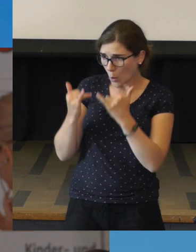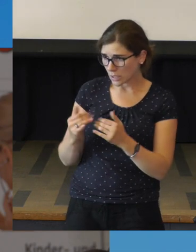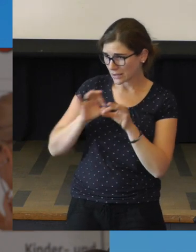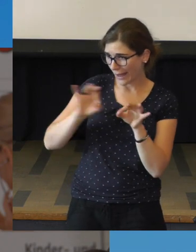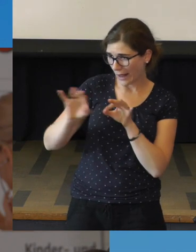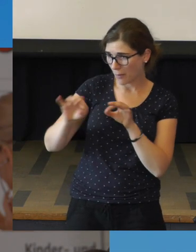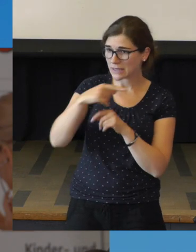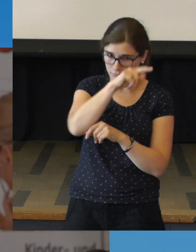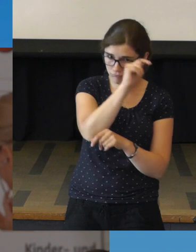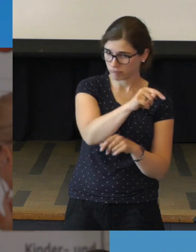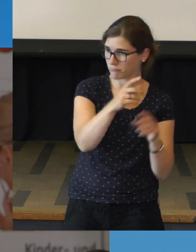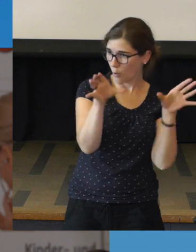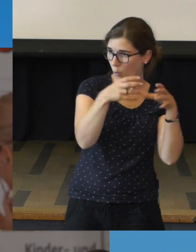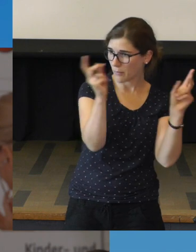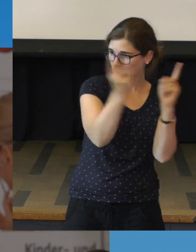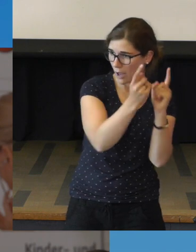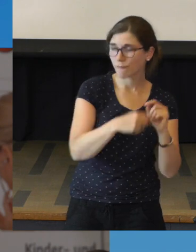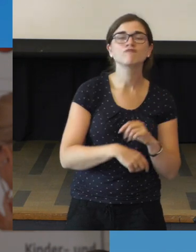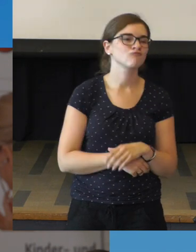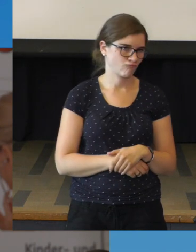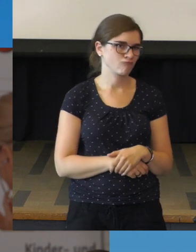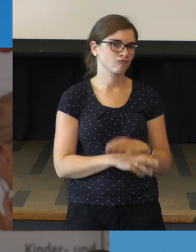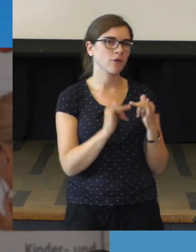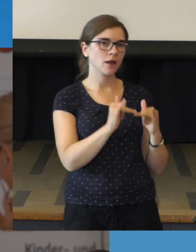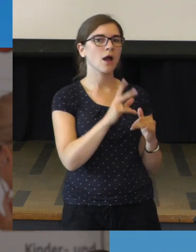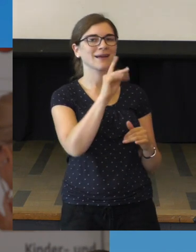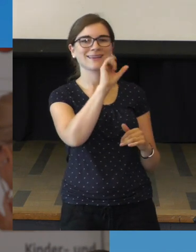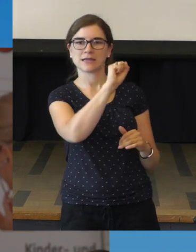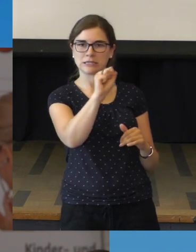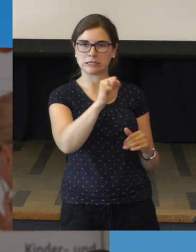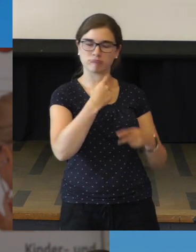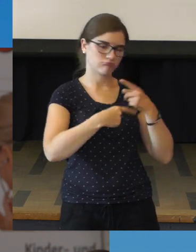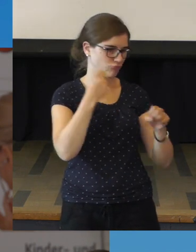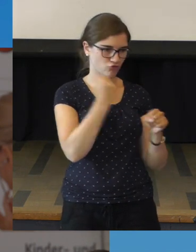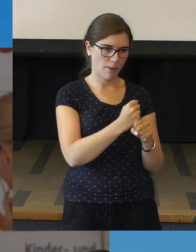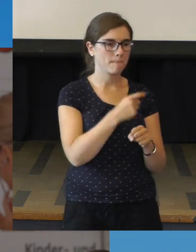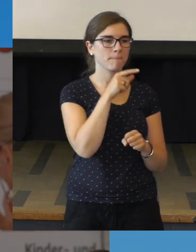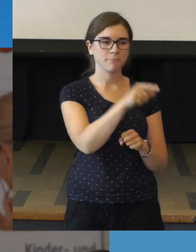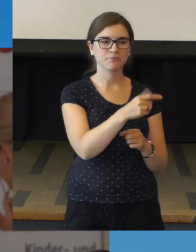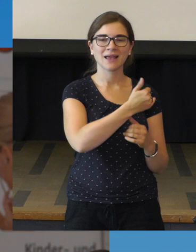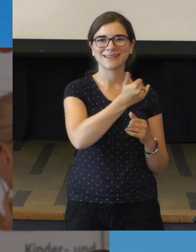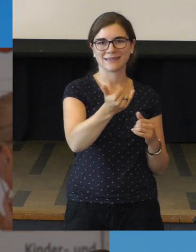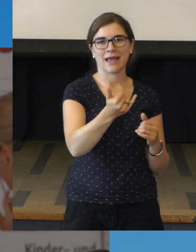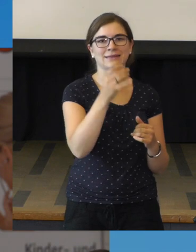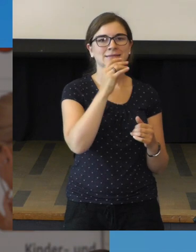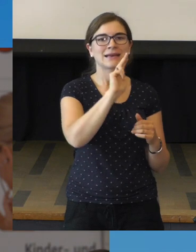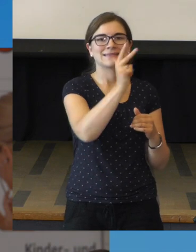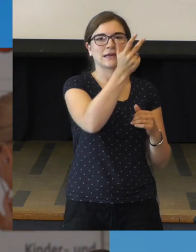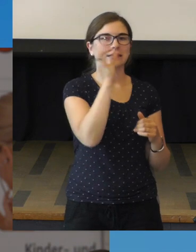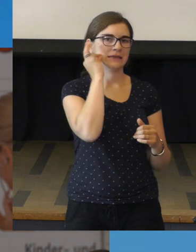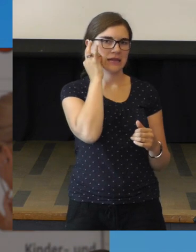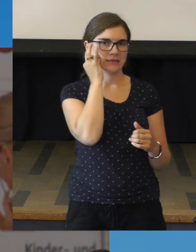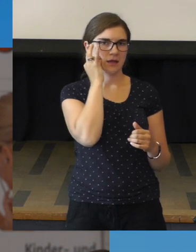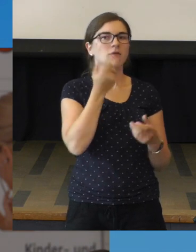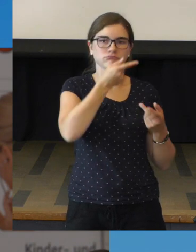sich regelmäßig? Wir treffen uns regelmäßig bei KISS. Haben wir jeden dritten Dienstag im